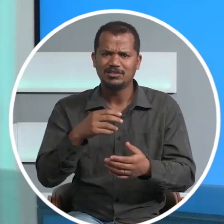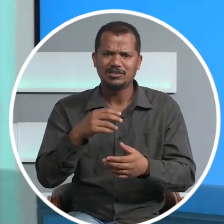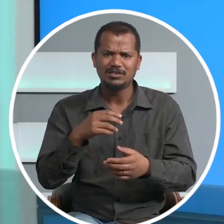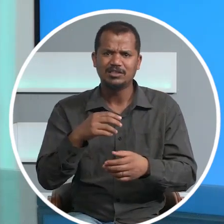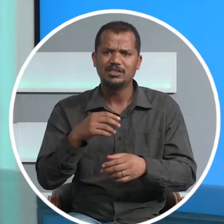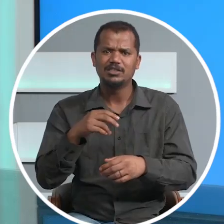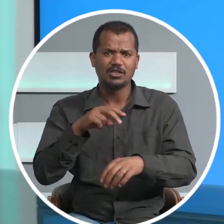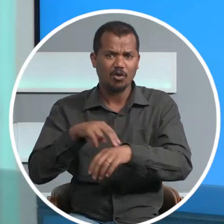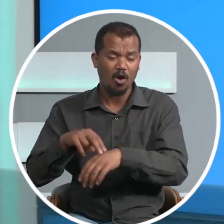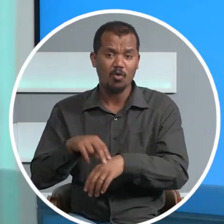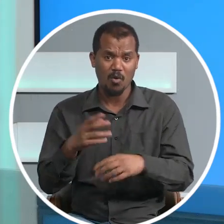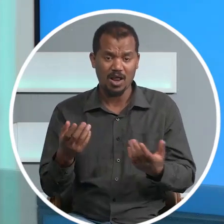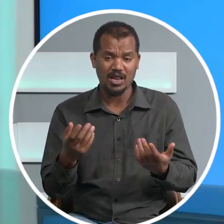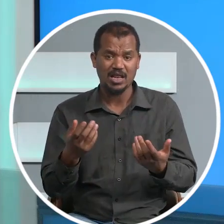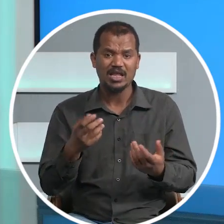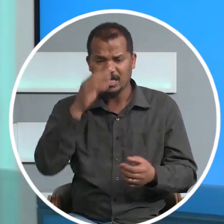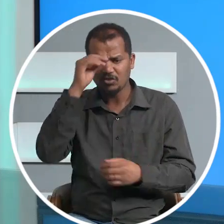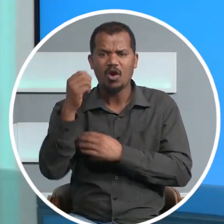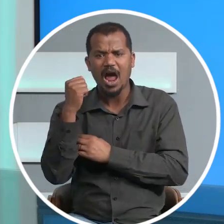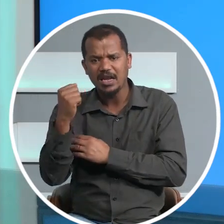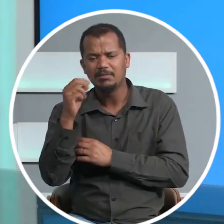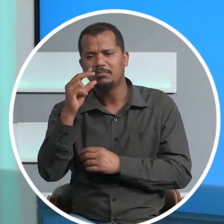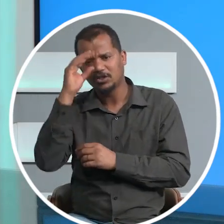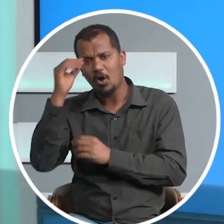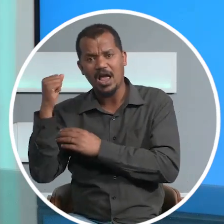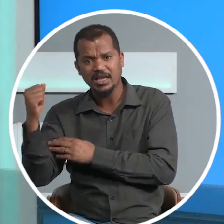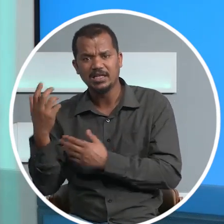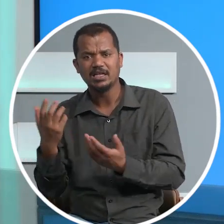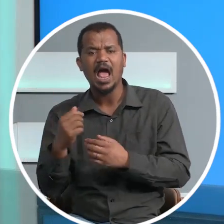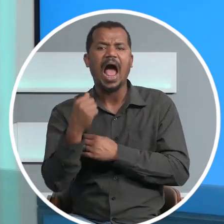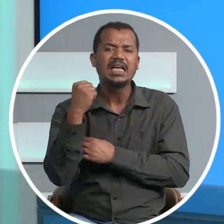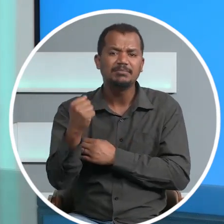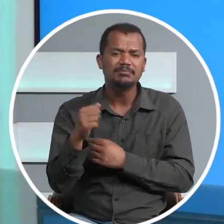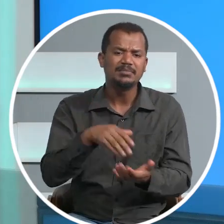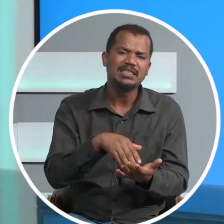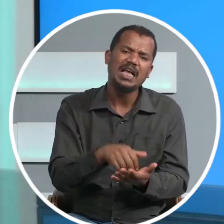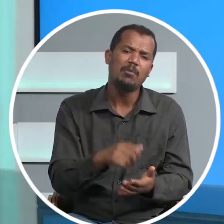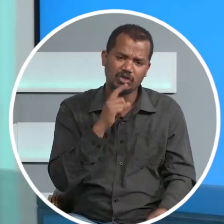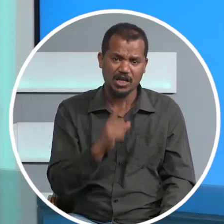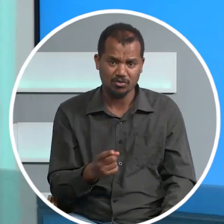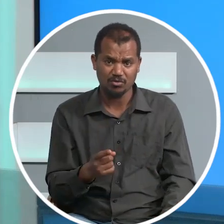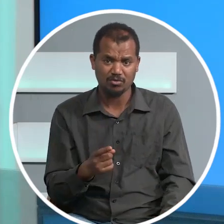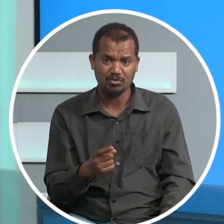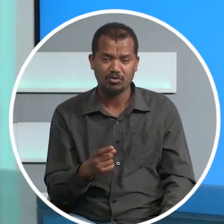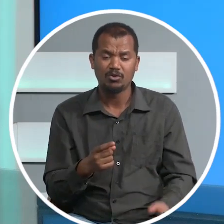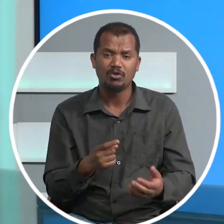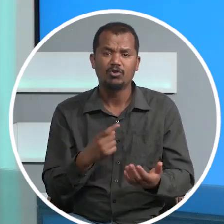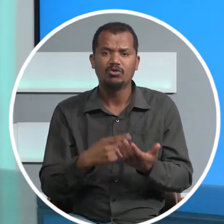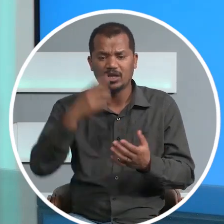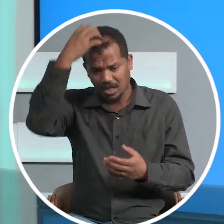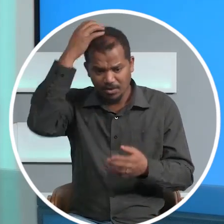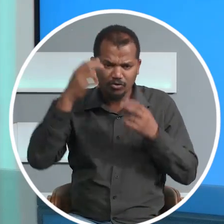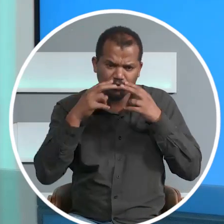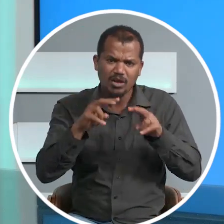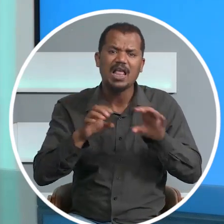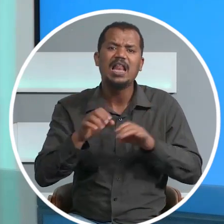ተቋቋሙ በመንግስት። በእርግጥ የሰው ኃይልም በሰው ኃይልም በአቅምም ደካሞች ናቸው። እሱም